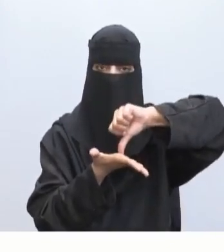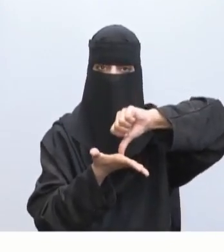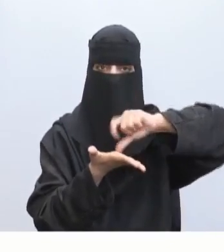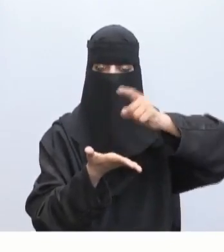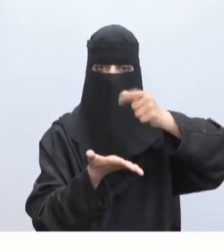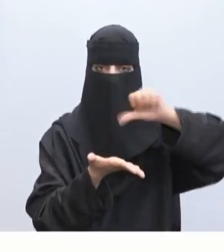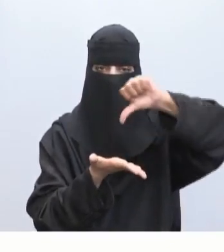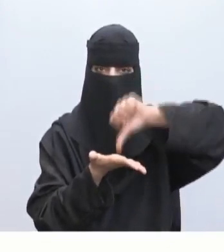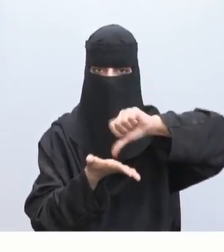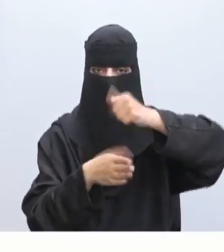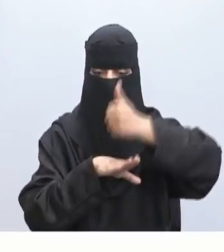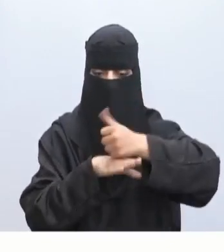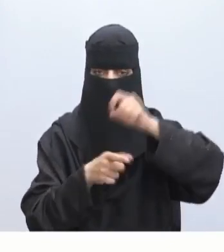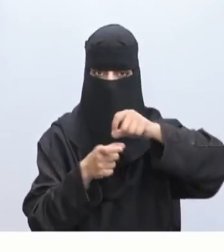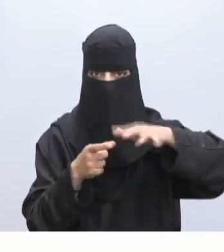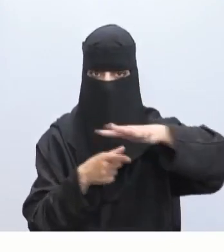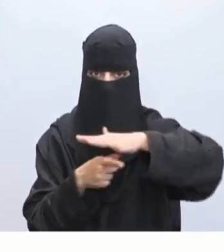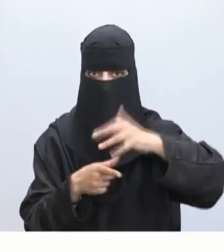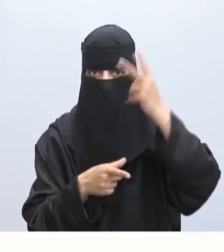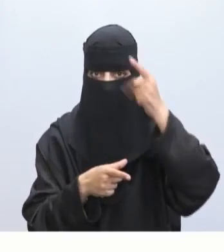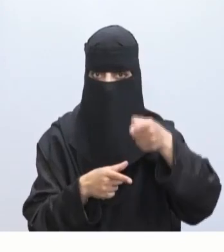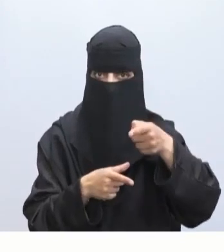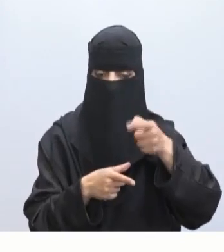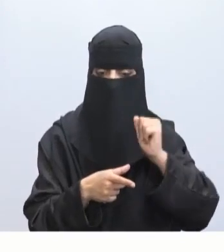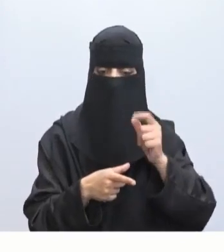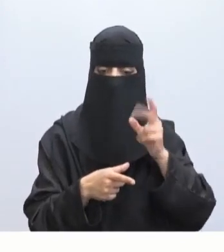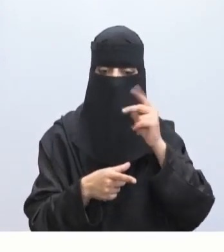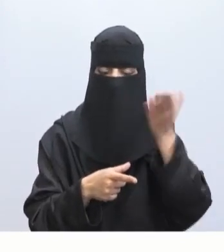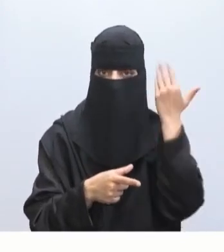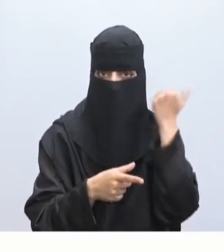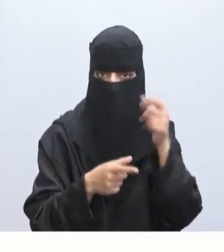للحكم في شبه الجزيره العربيه بعد ان كانت